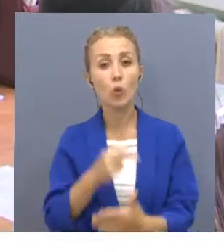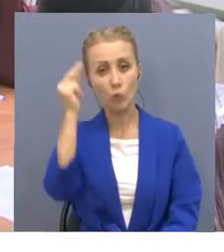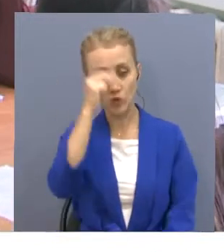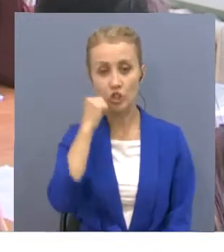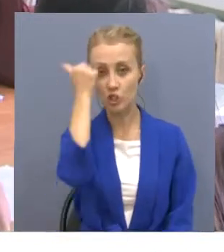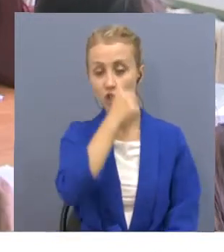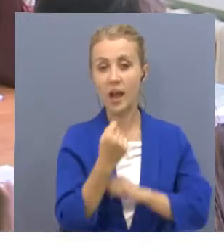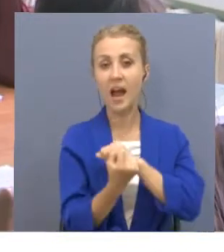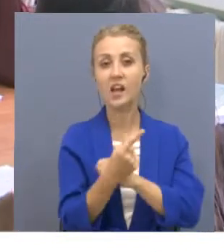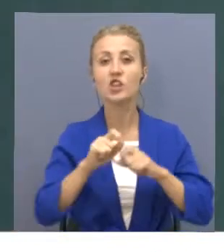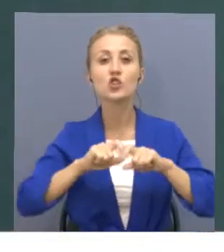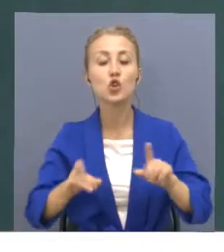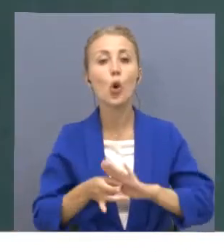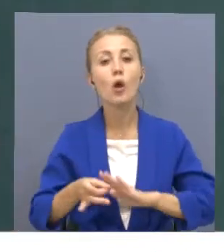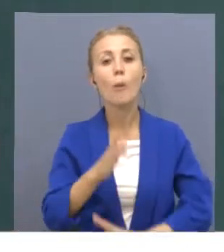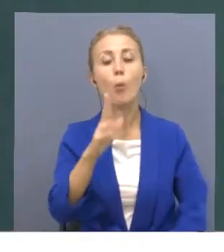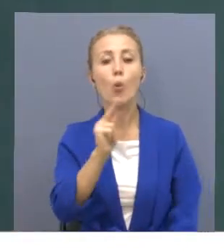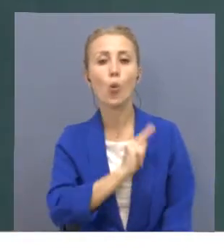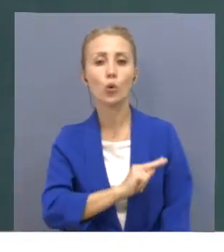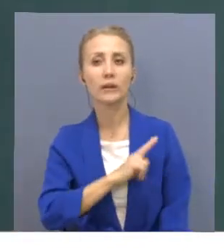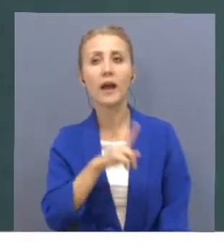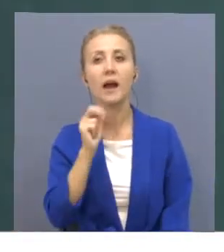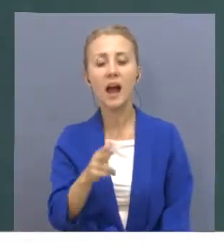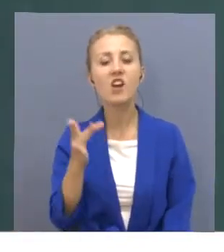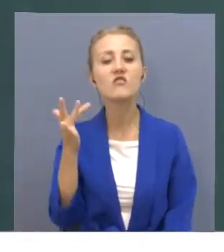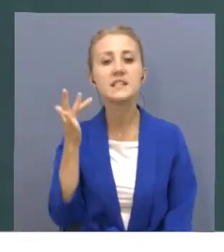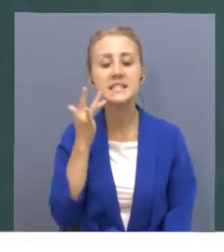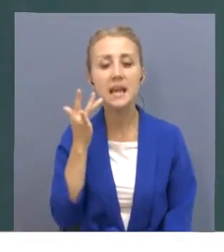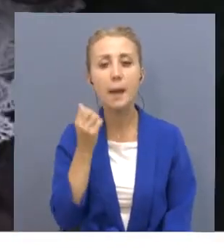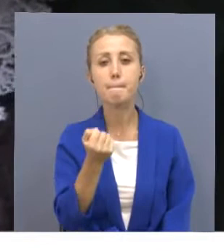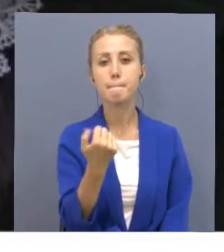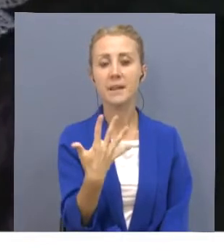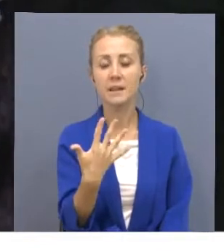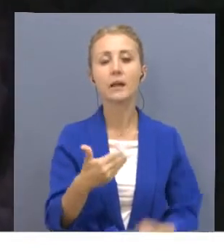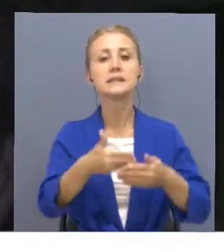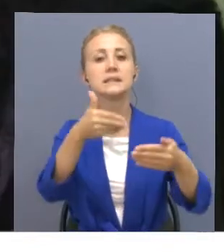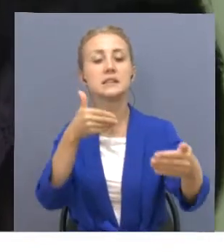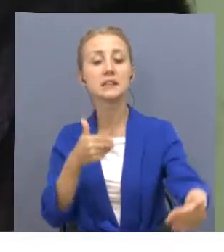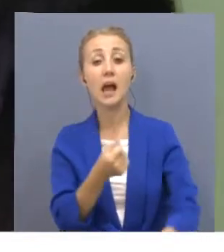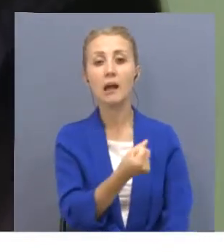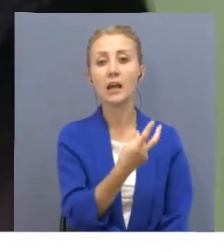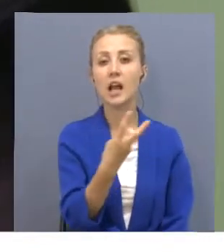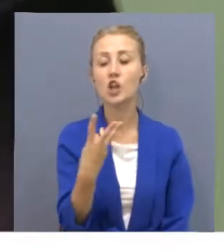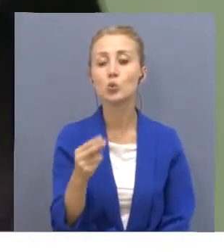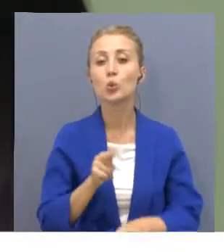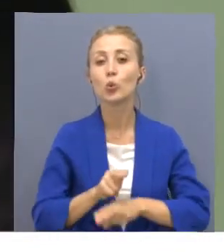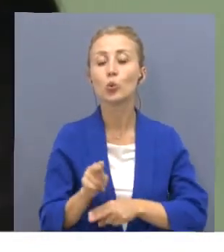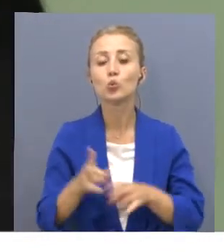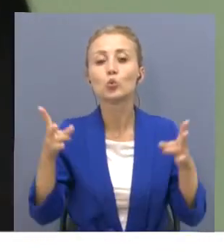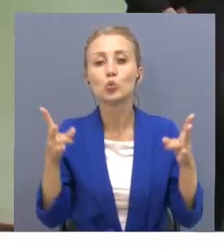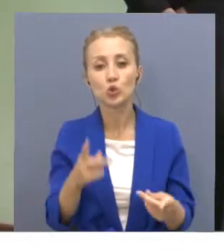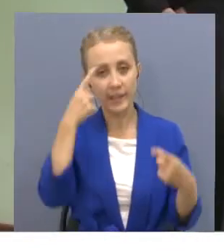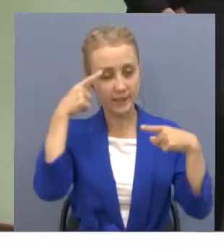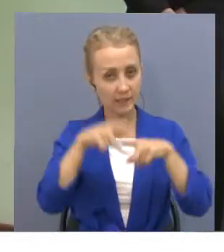году 11 школ района будут работать в штатном режиме, 15 – дистанционно. Количество учащихся, нуждающихся в